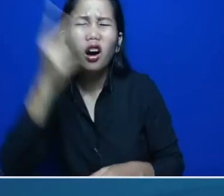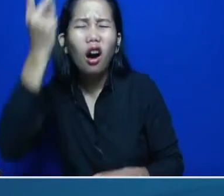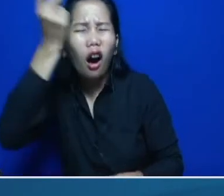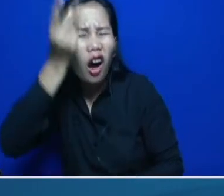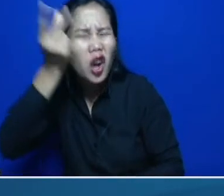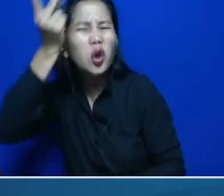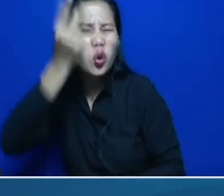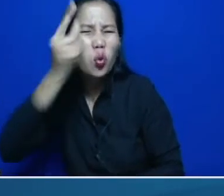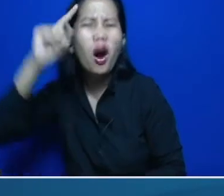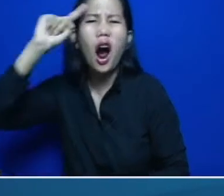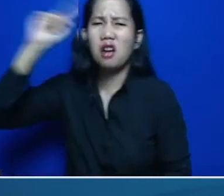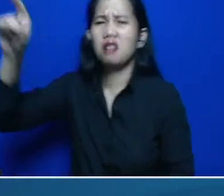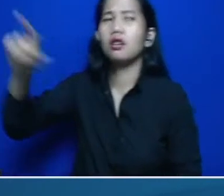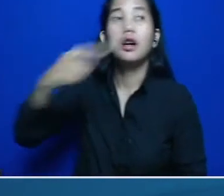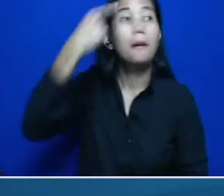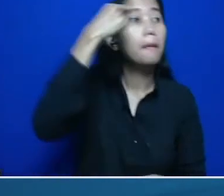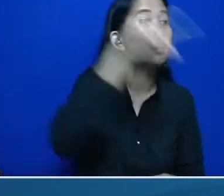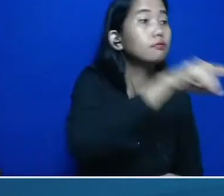Allah ya